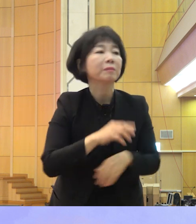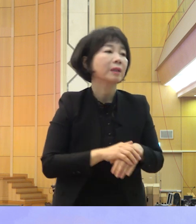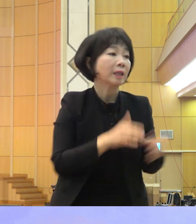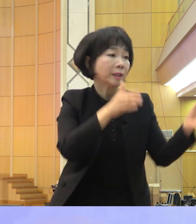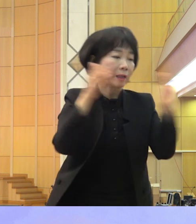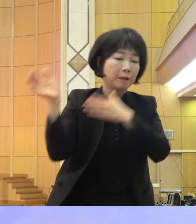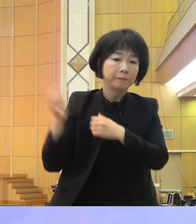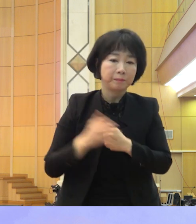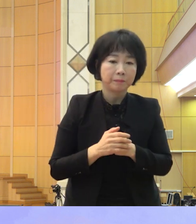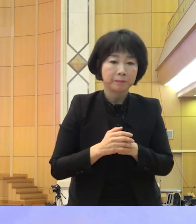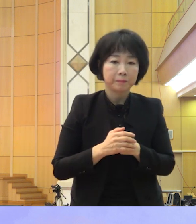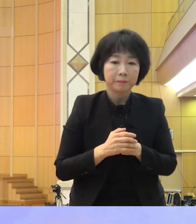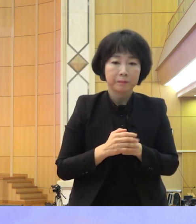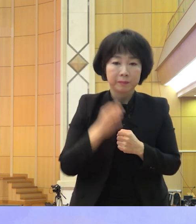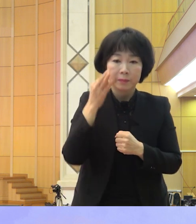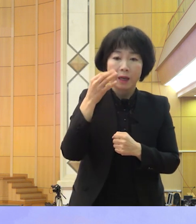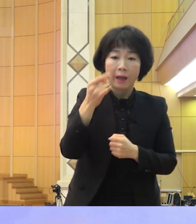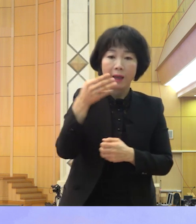9장 25절로 가보겠습니다.